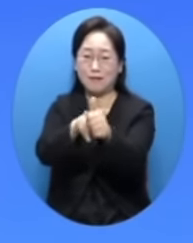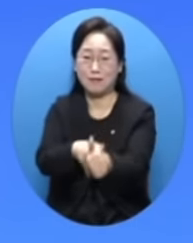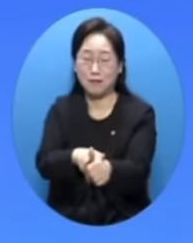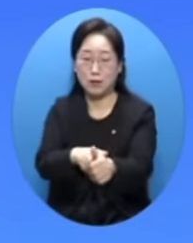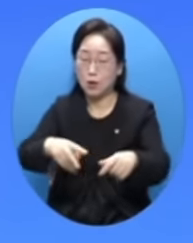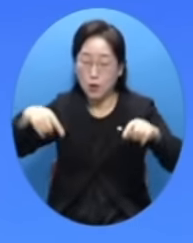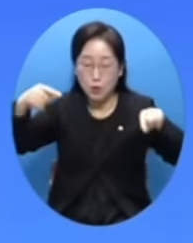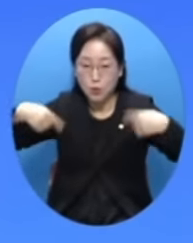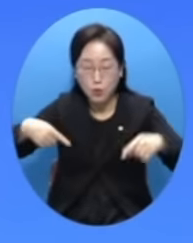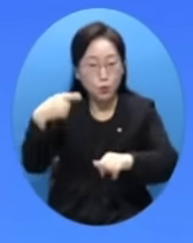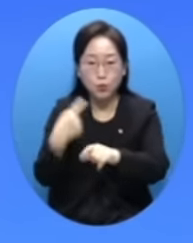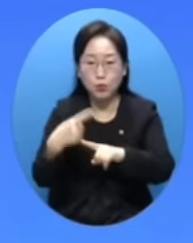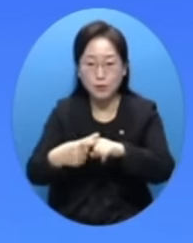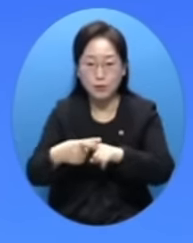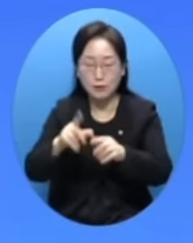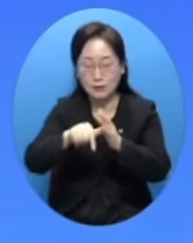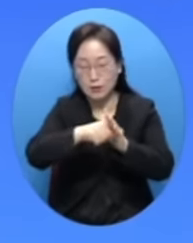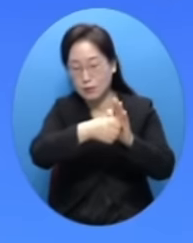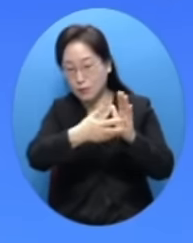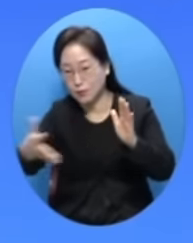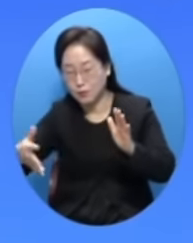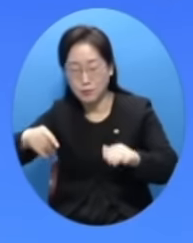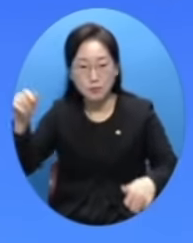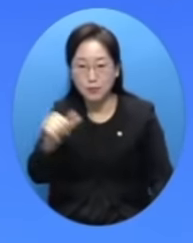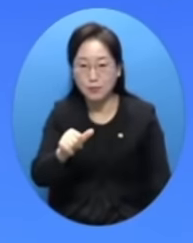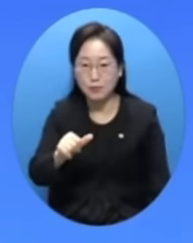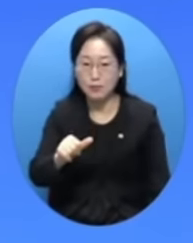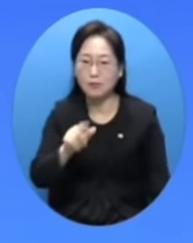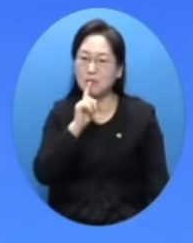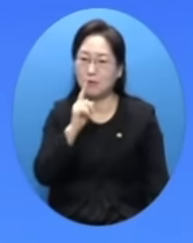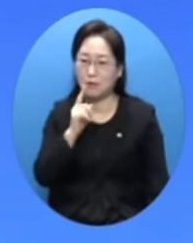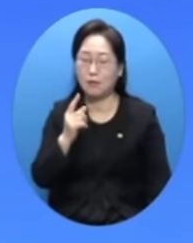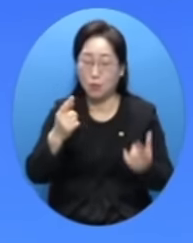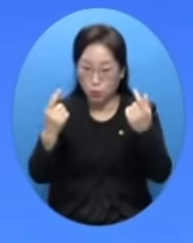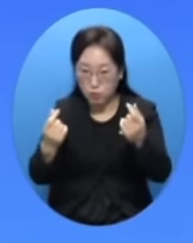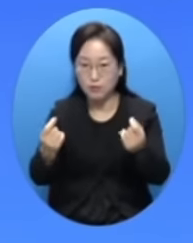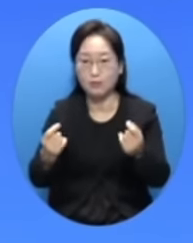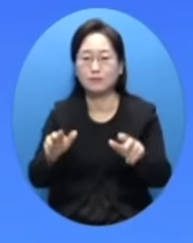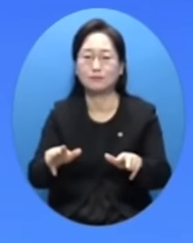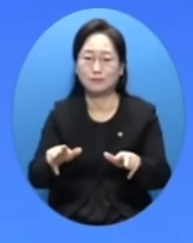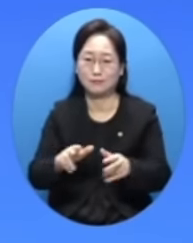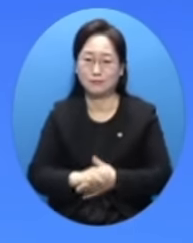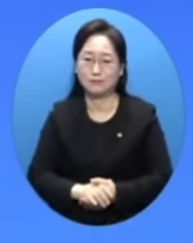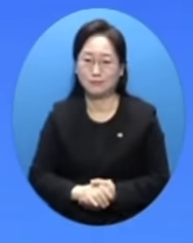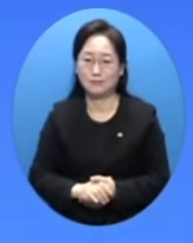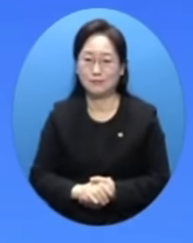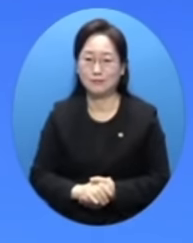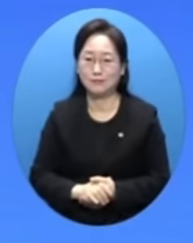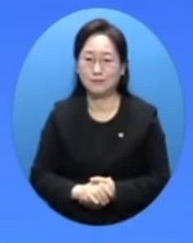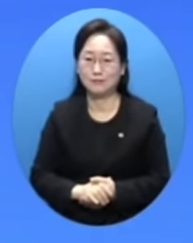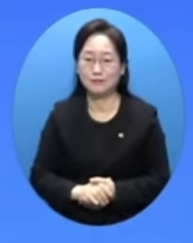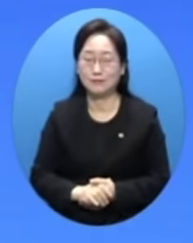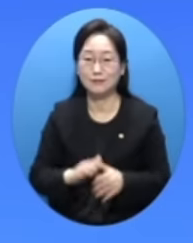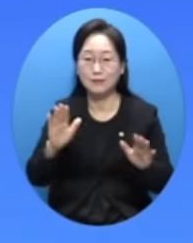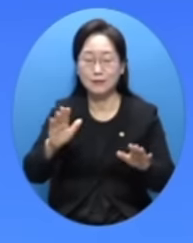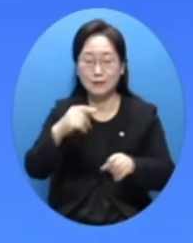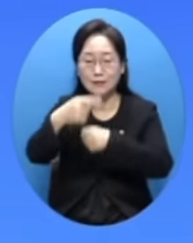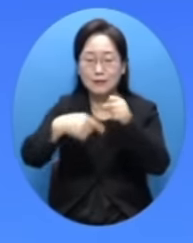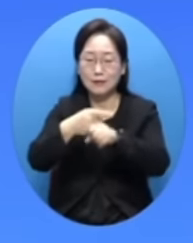빨리 간다 그런 말이 있습니다 그렇게 시간이 빨리 갑니다 하늘을